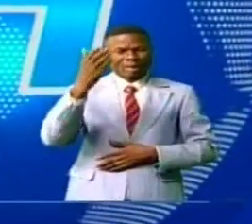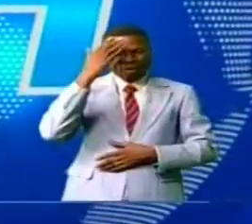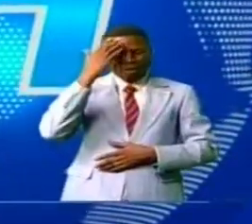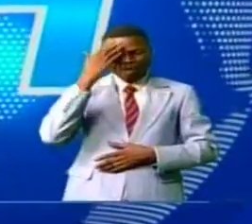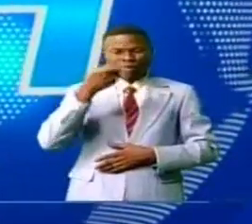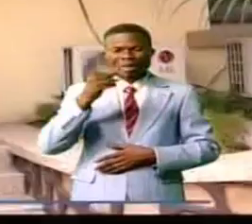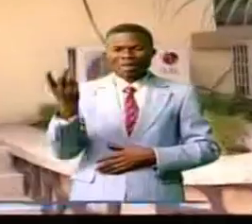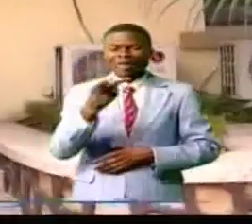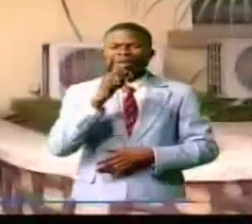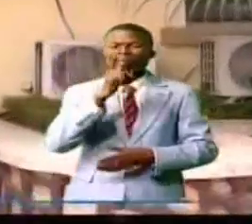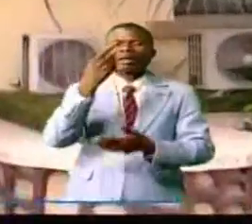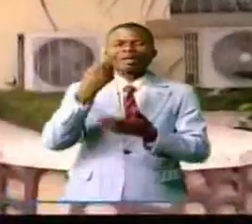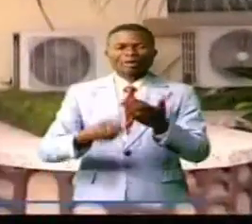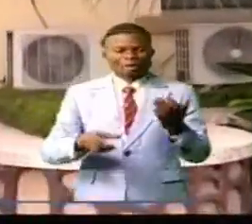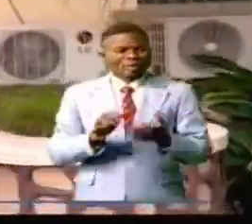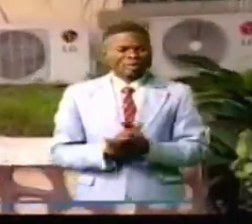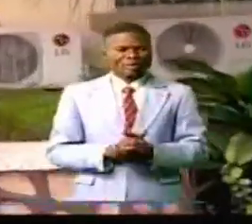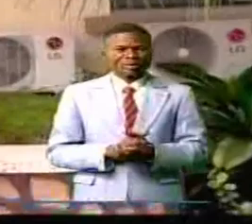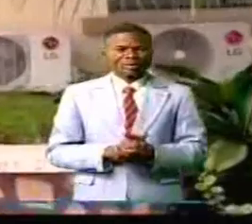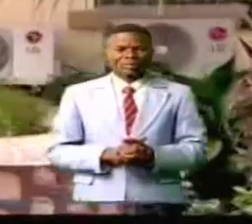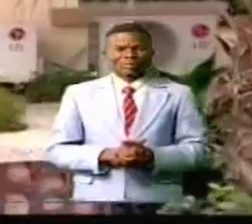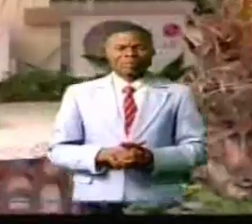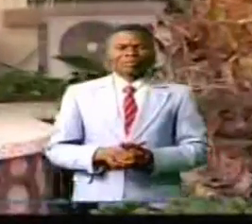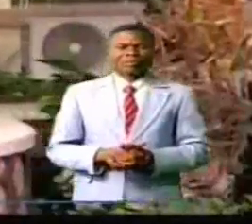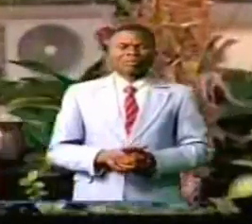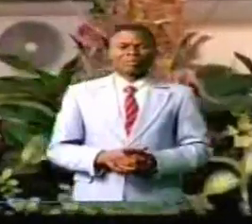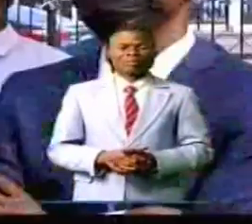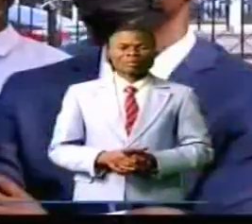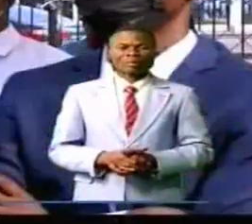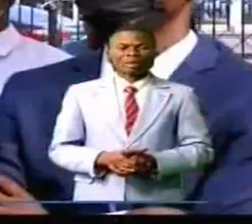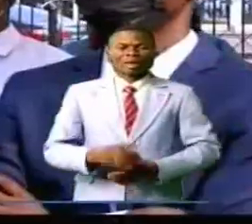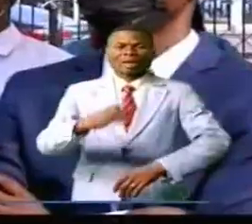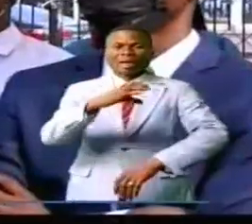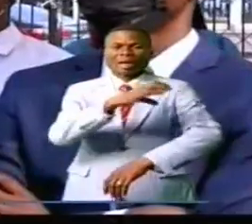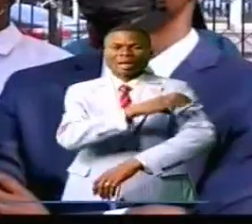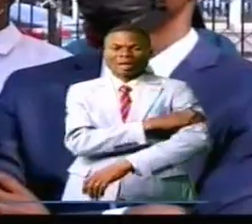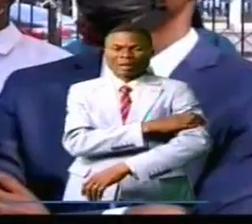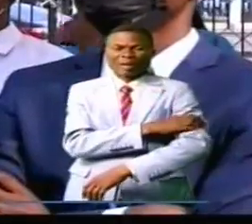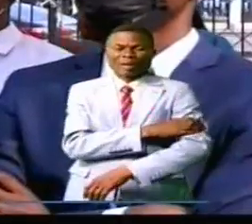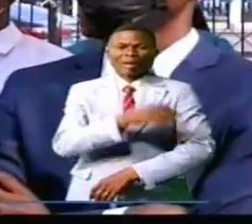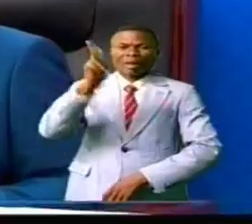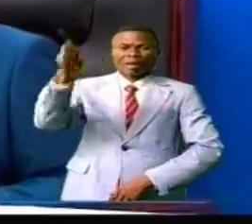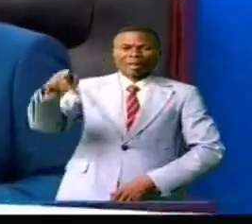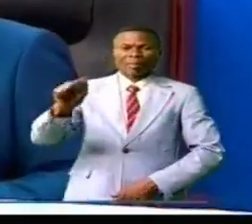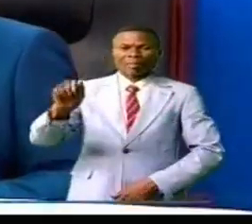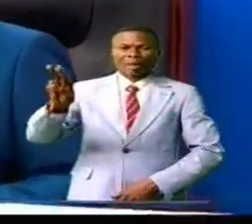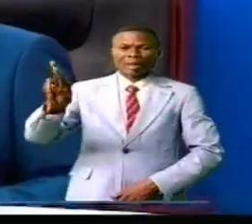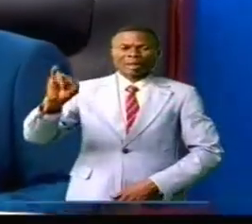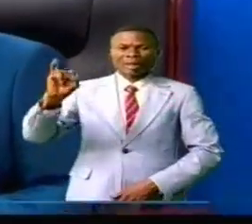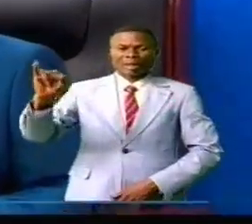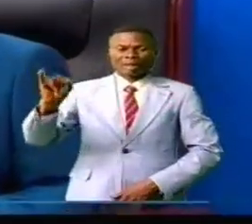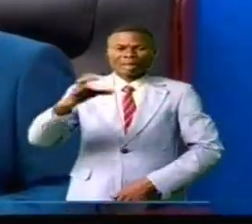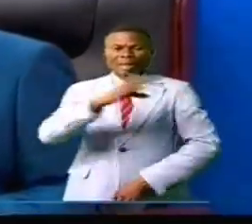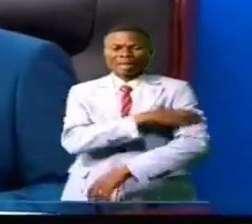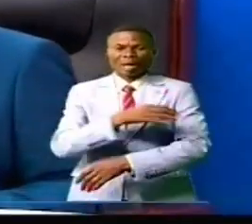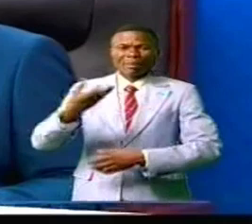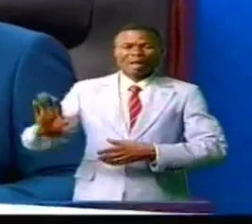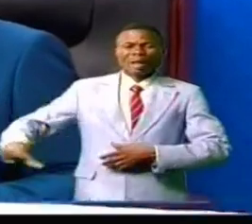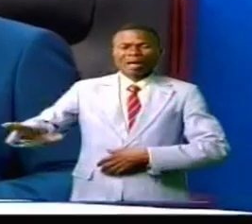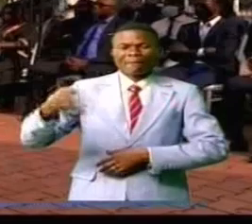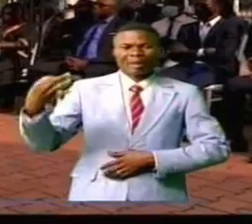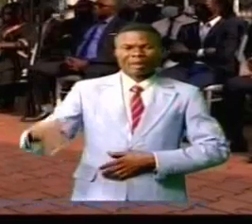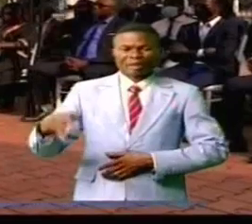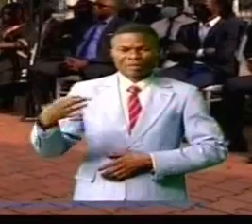pour le reportage. Paris, capitale de la République française, va accueillir pour la deuxième fois dans son salon